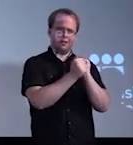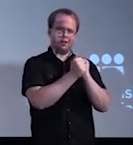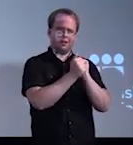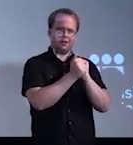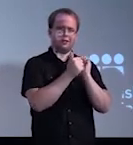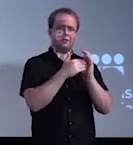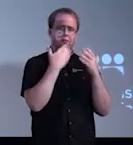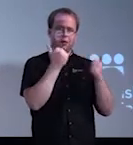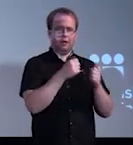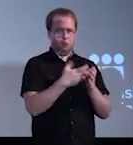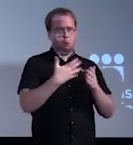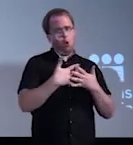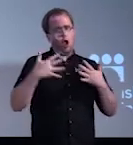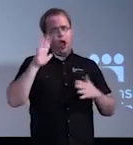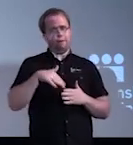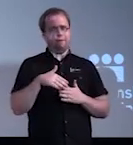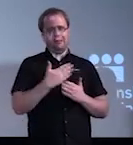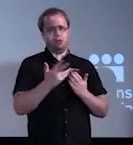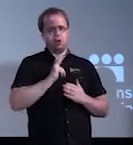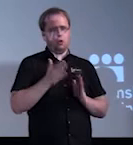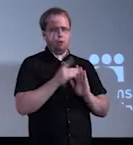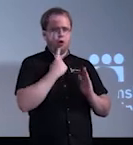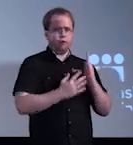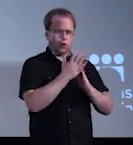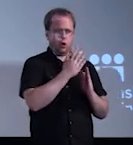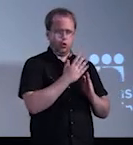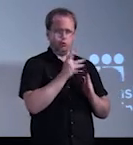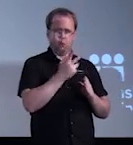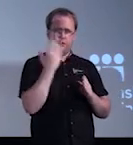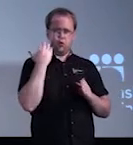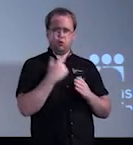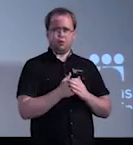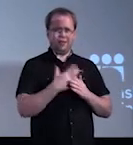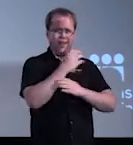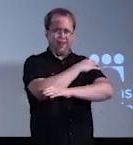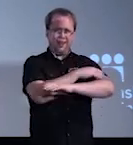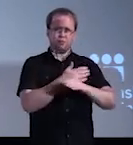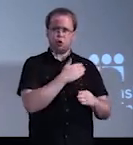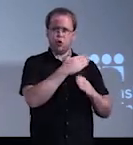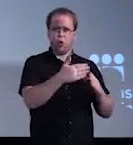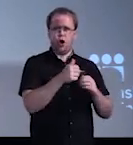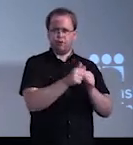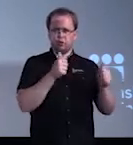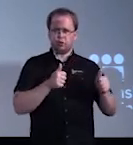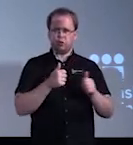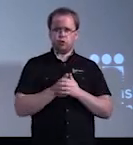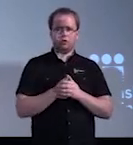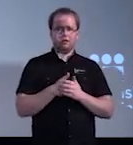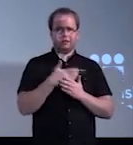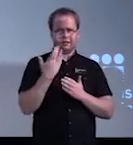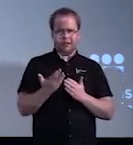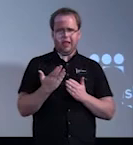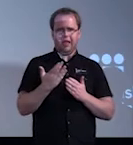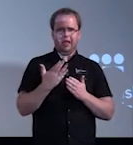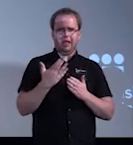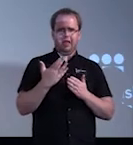har varit missnöjda med avtalet. Så det är därför den finns där. Men armslånga avståndet är ju centralt, och det är kopplat till det jag sa, att konst som inte är